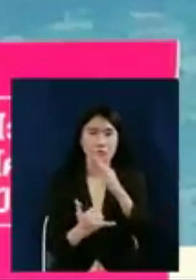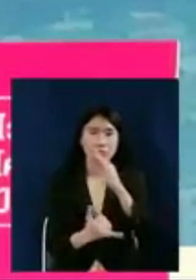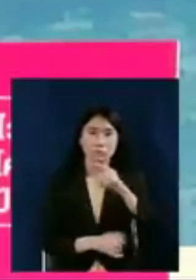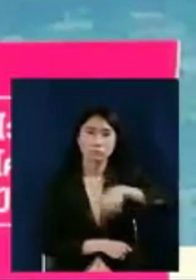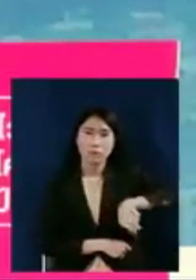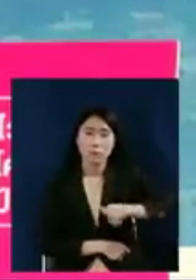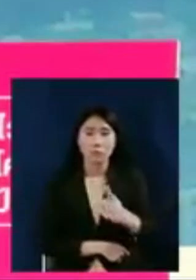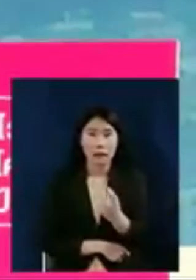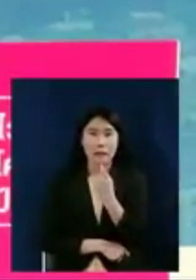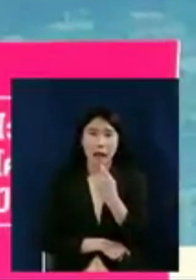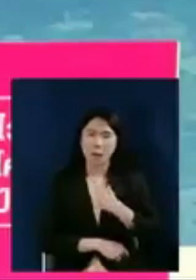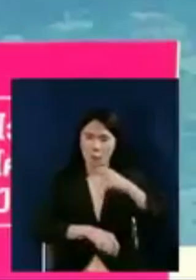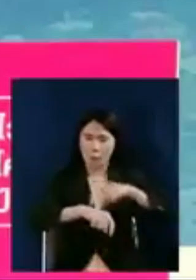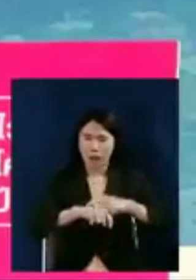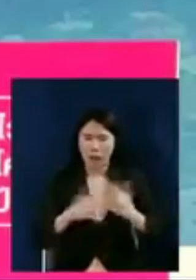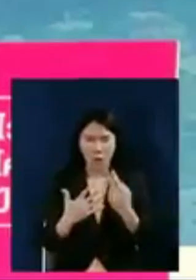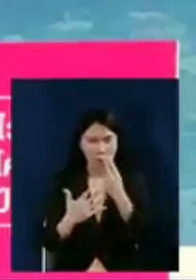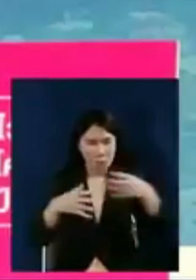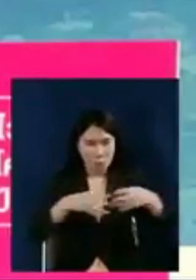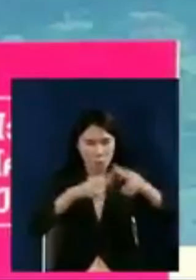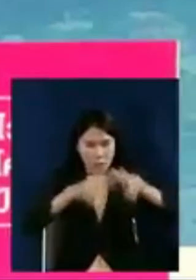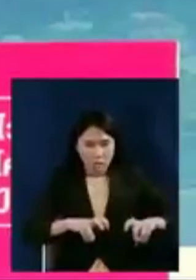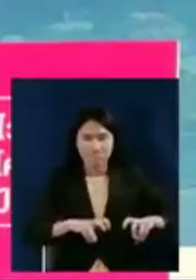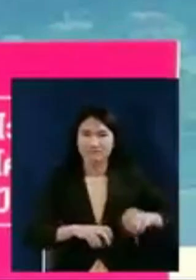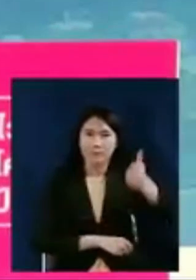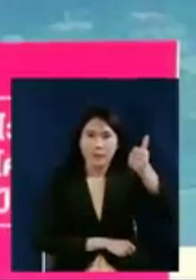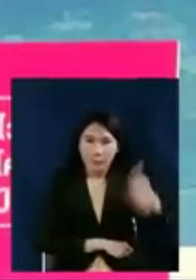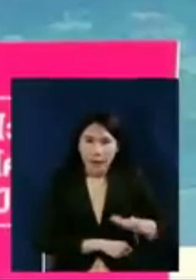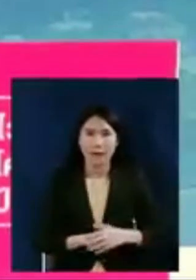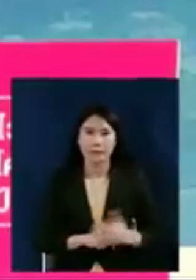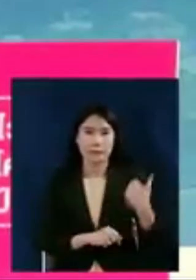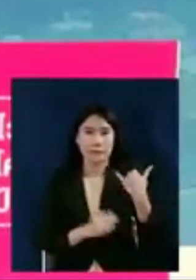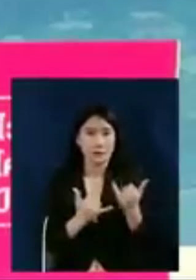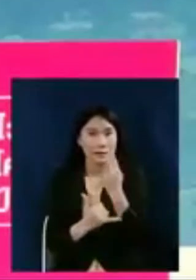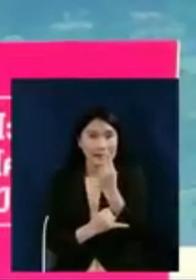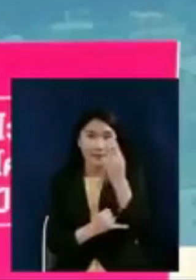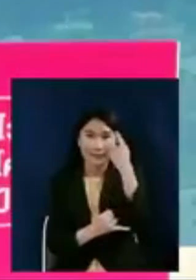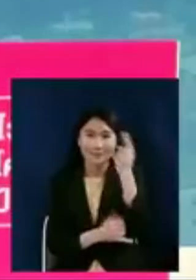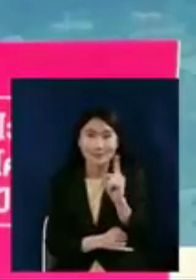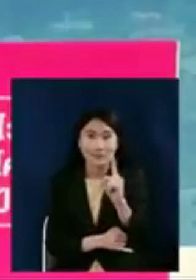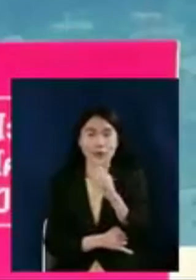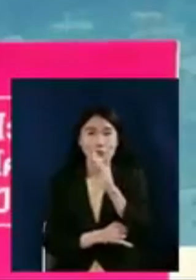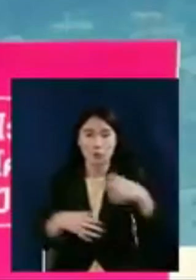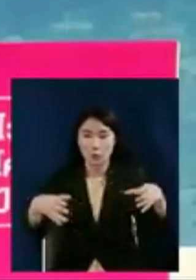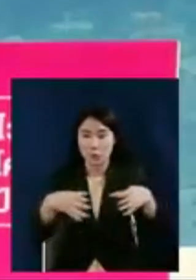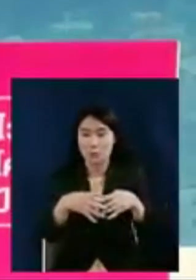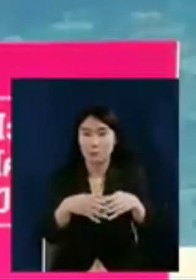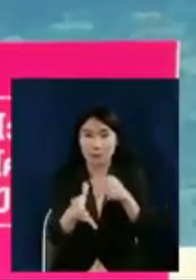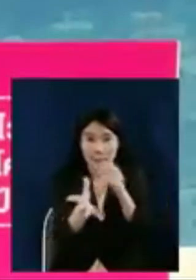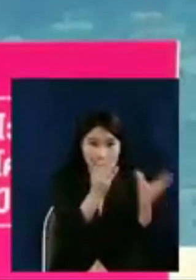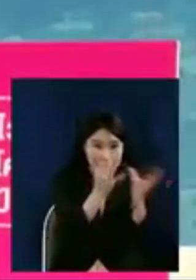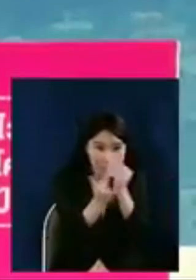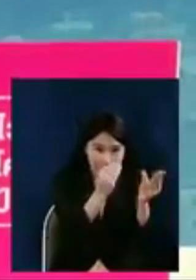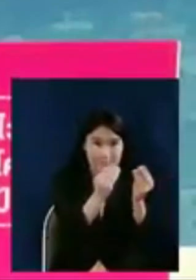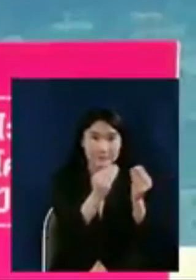17-70เนี่ยถ้าจะหาอันคือกลุ่มแรกกลุ่มที่ 2คือไวรัสสเปคเจออันนี้ของแอสตร้าเซนเนก้าที่ประเทศไทยกำลังจะนำ